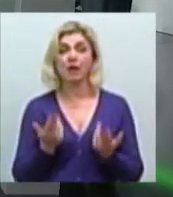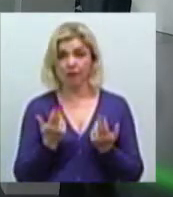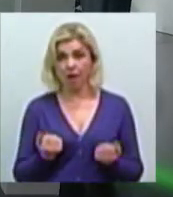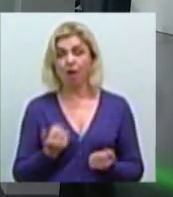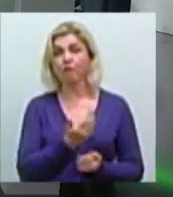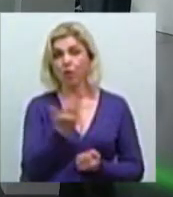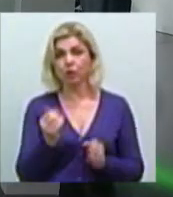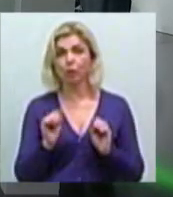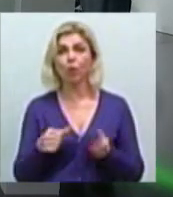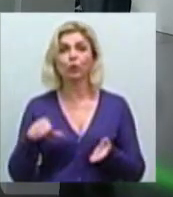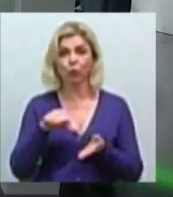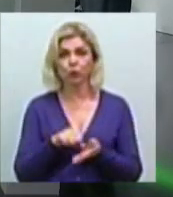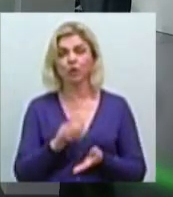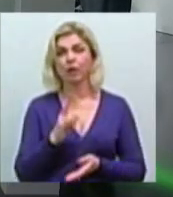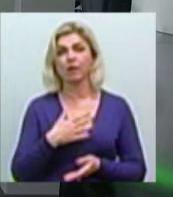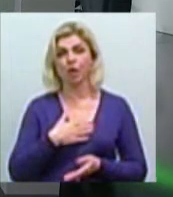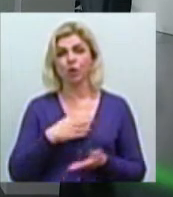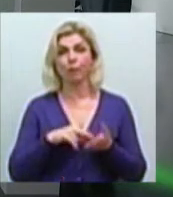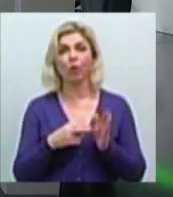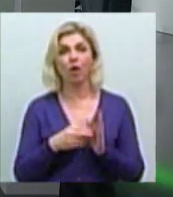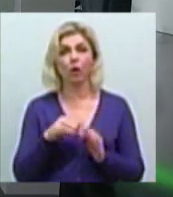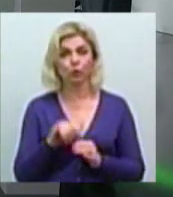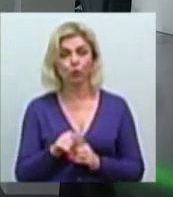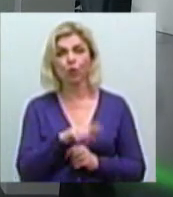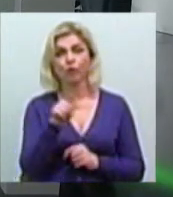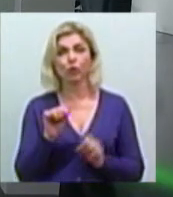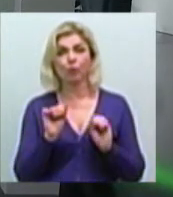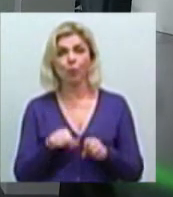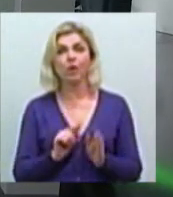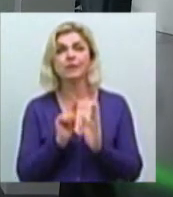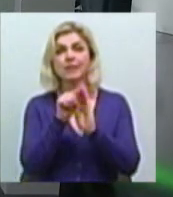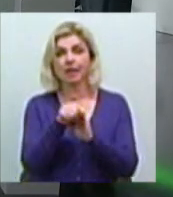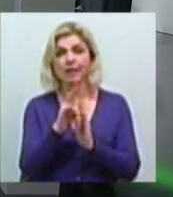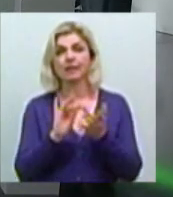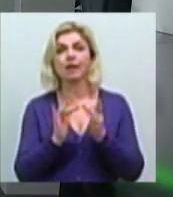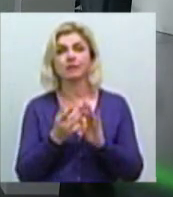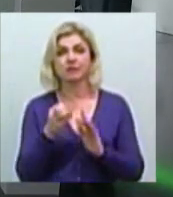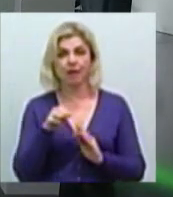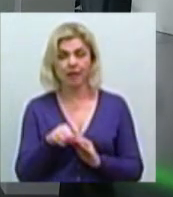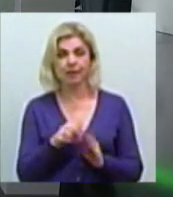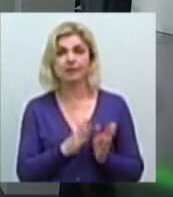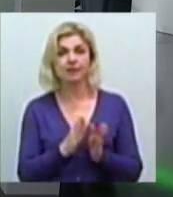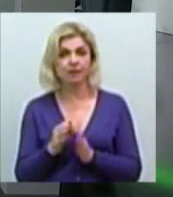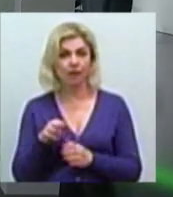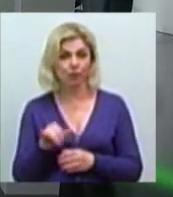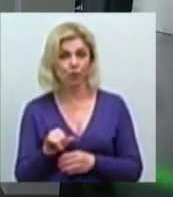можуть долучитися до нашого проєкту, вони навіть можуть зайти на сайт, ну, на саму систему